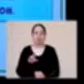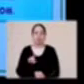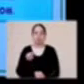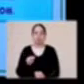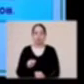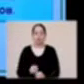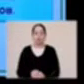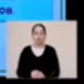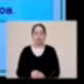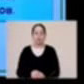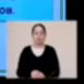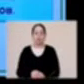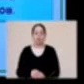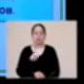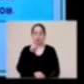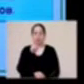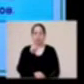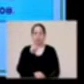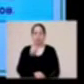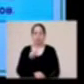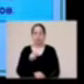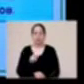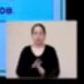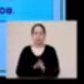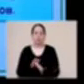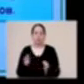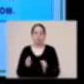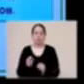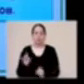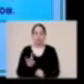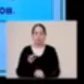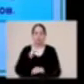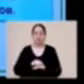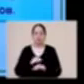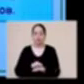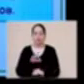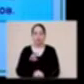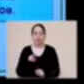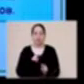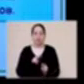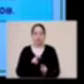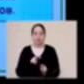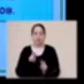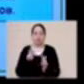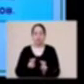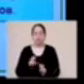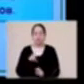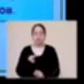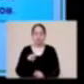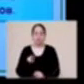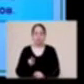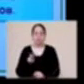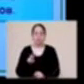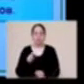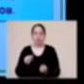Сыч – птица гораздо меньших размеров. Вечерами он сидит на столбе или